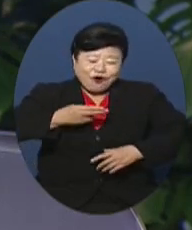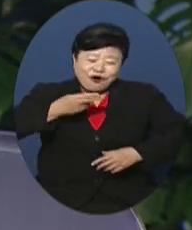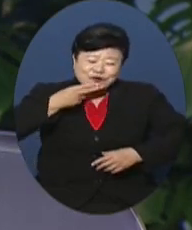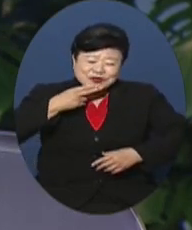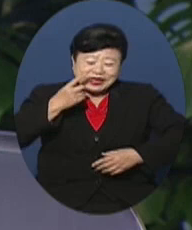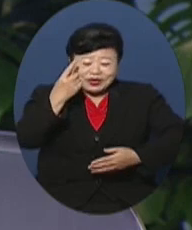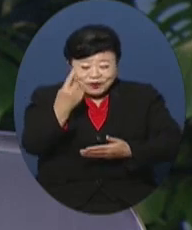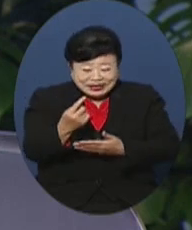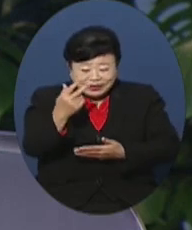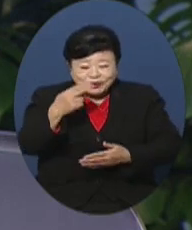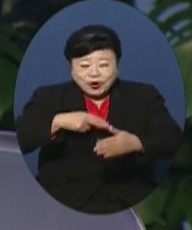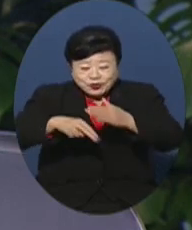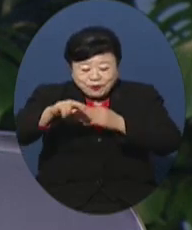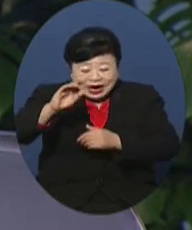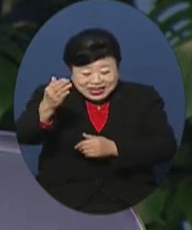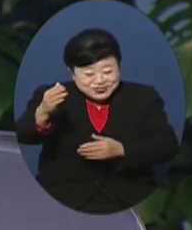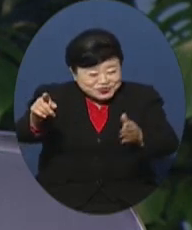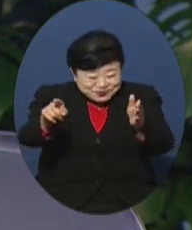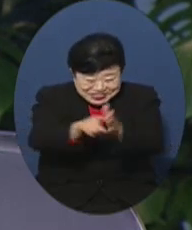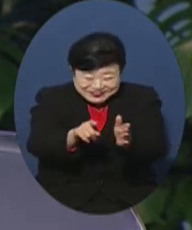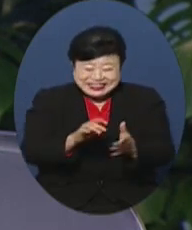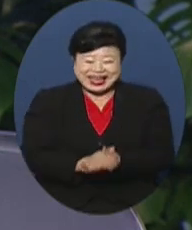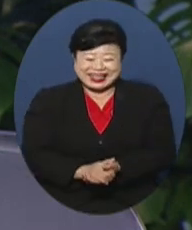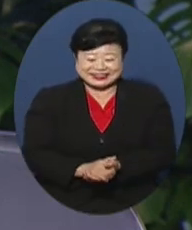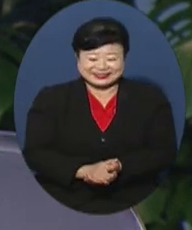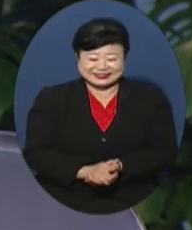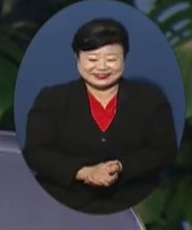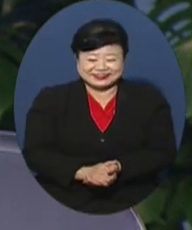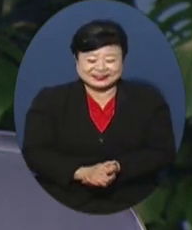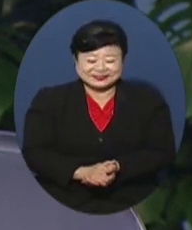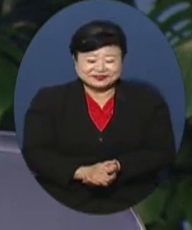길로 왔다가 일곱 길로 도망치는 것입니다.